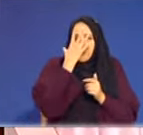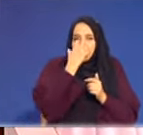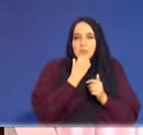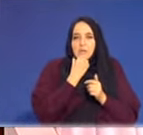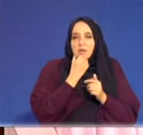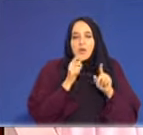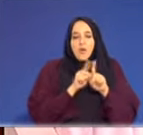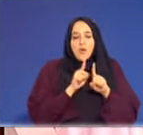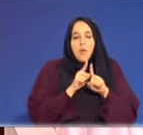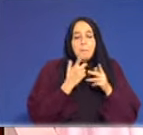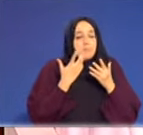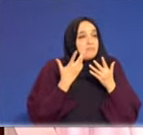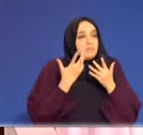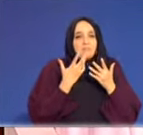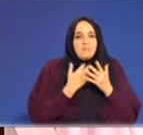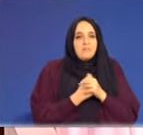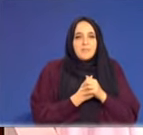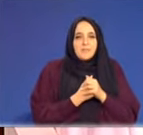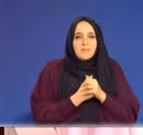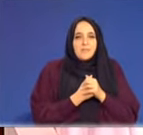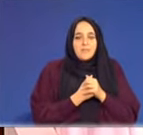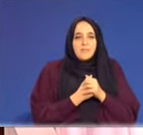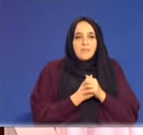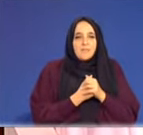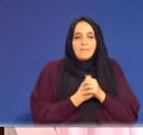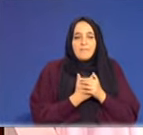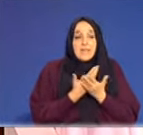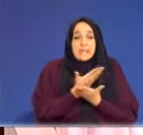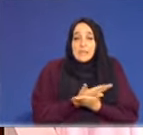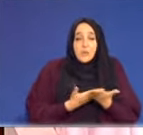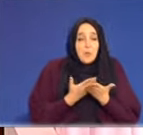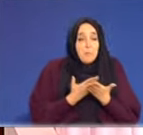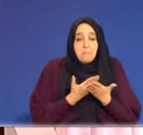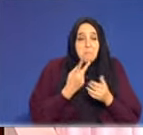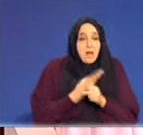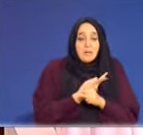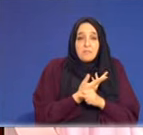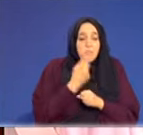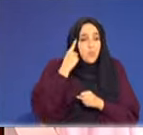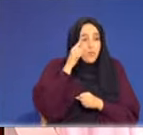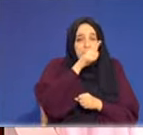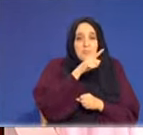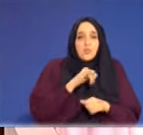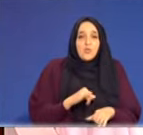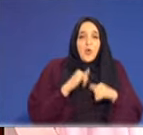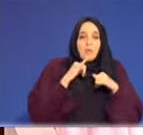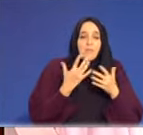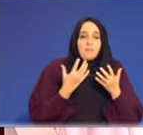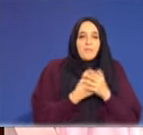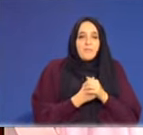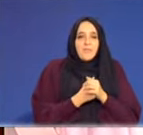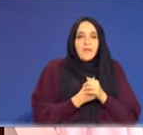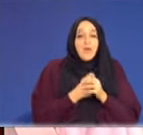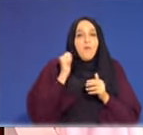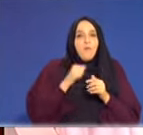الراحتين، ولكن هنا يعني راح عايش حاله مش مليحه تماما. نعم، المطلوب هو